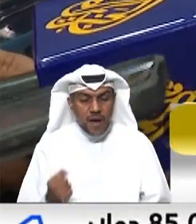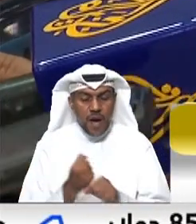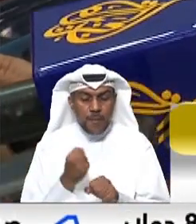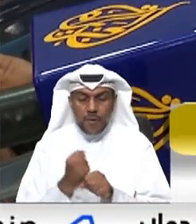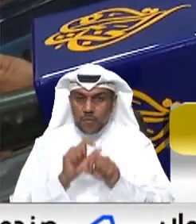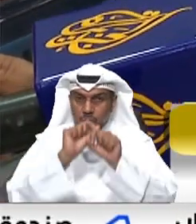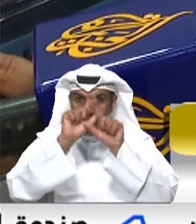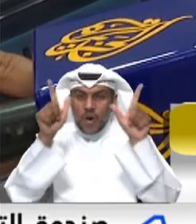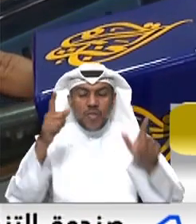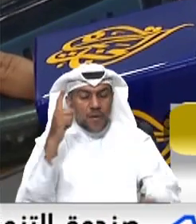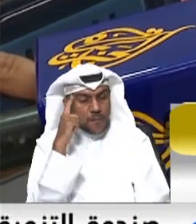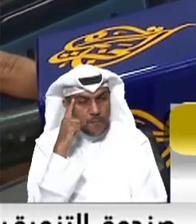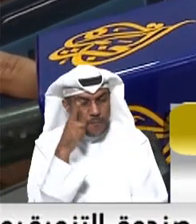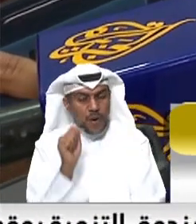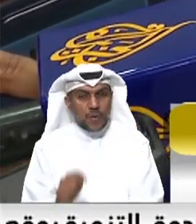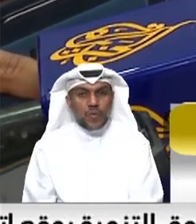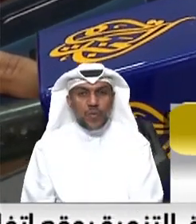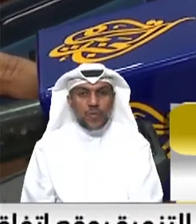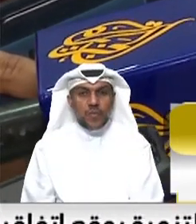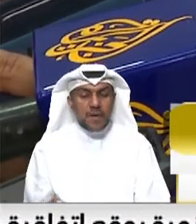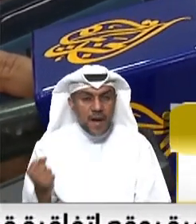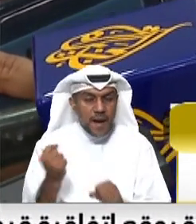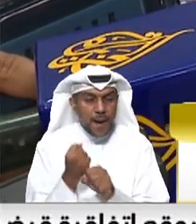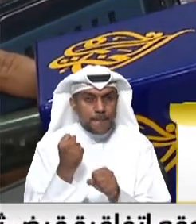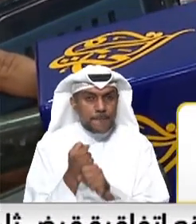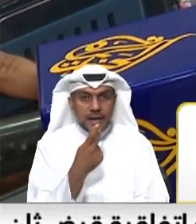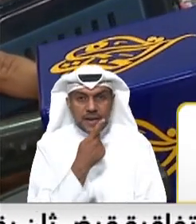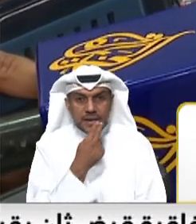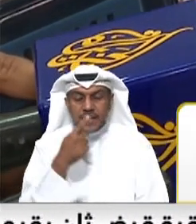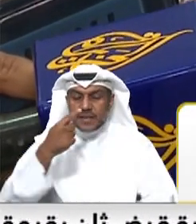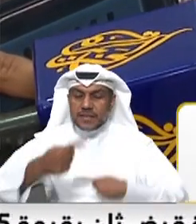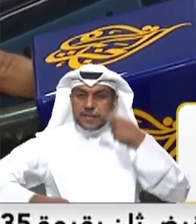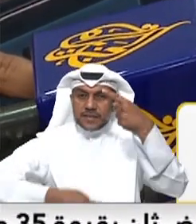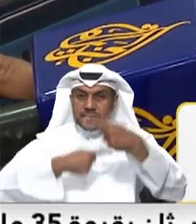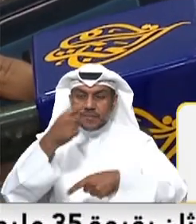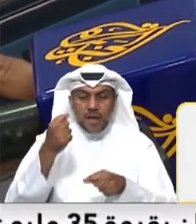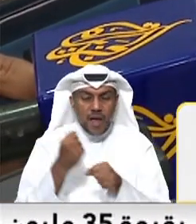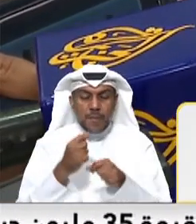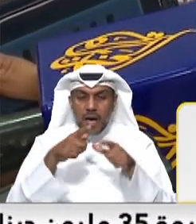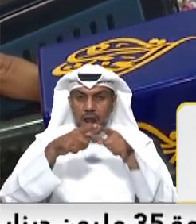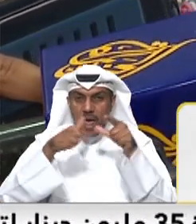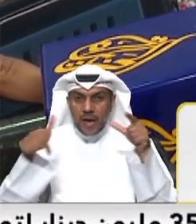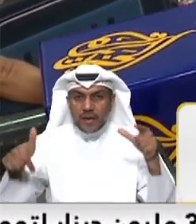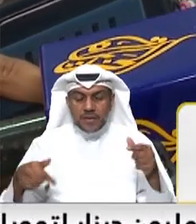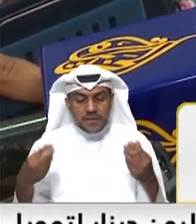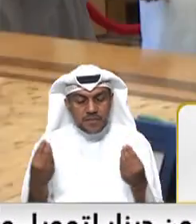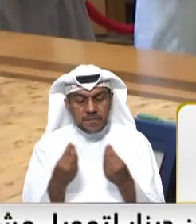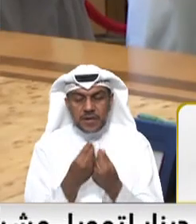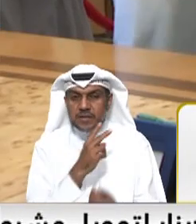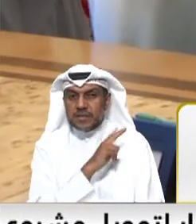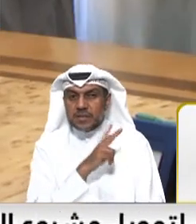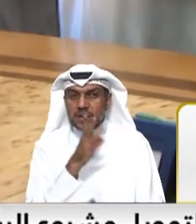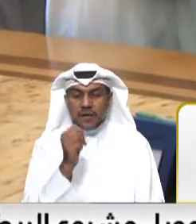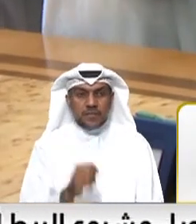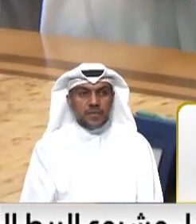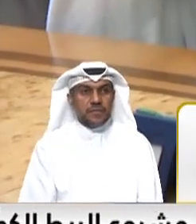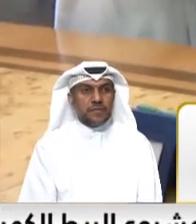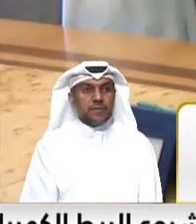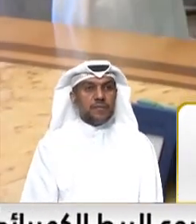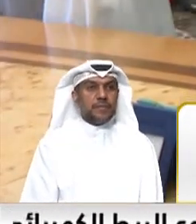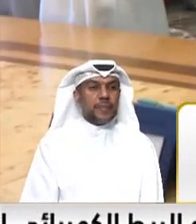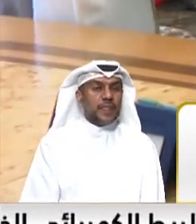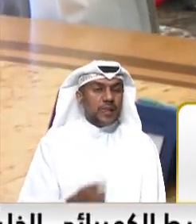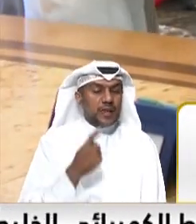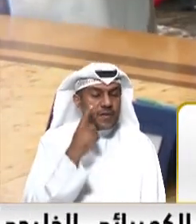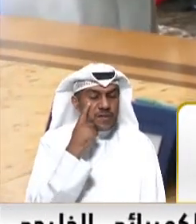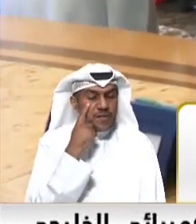أخرى وإشارة أخرى على استمرار العمل الخليجي المشترك على كافة الأصعدة. منافع فنية